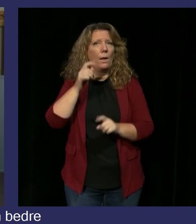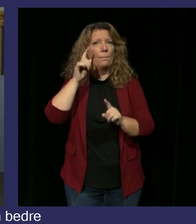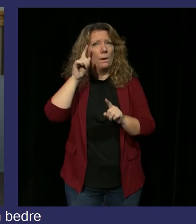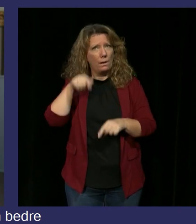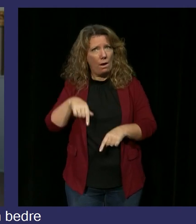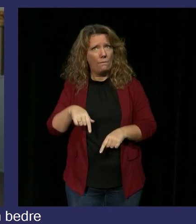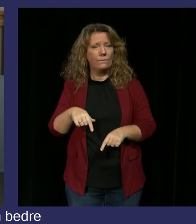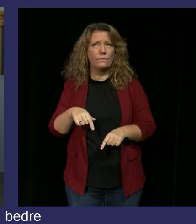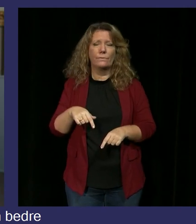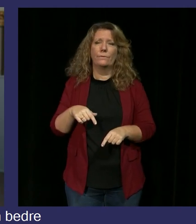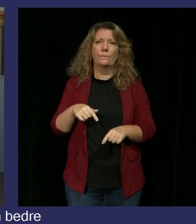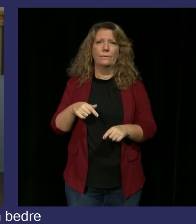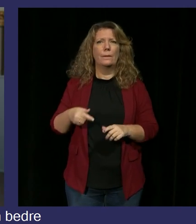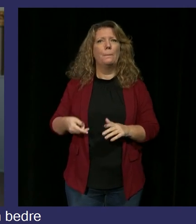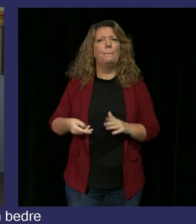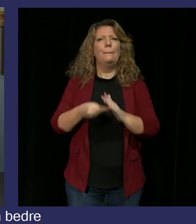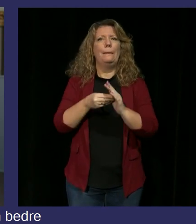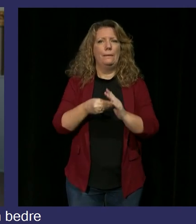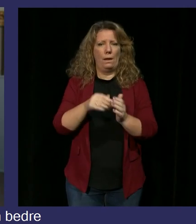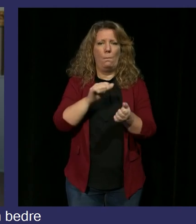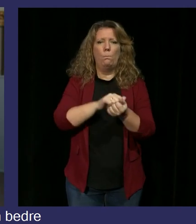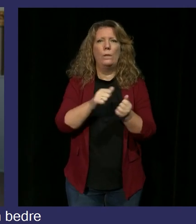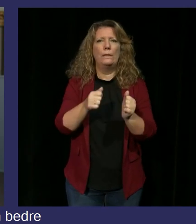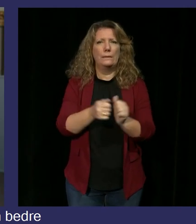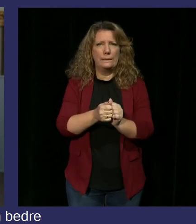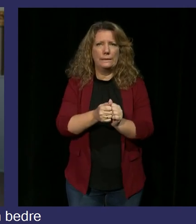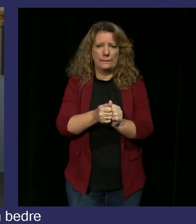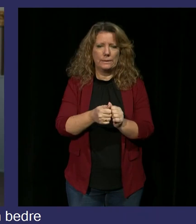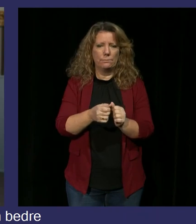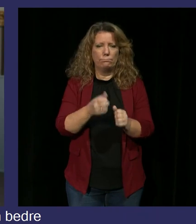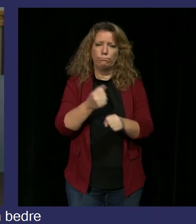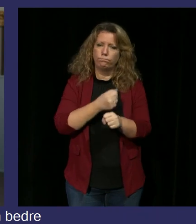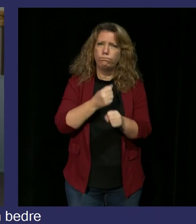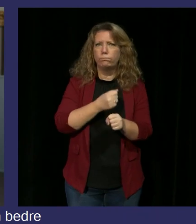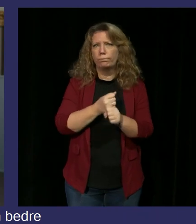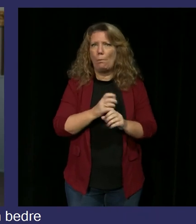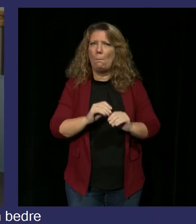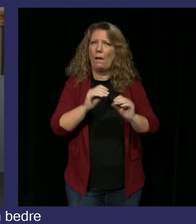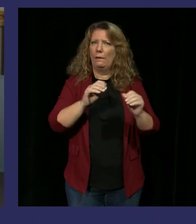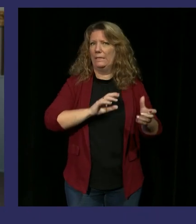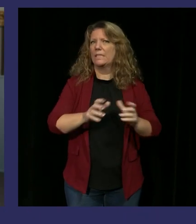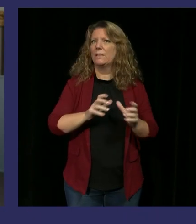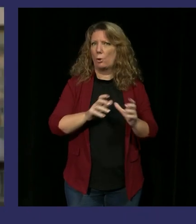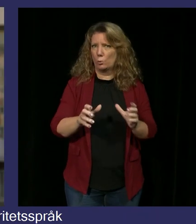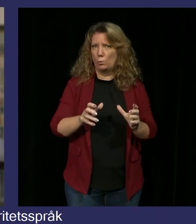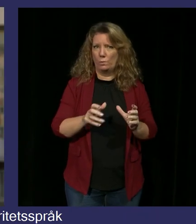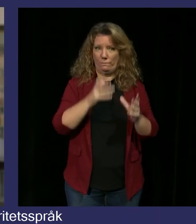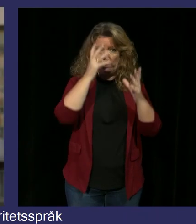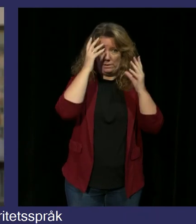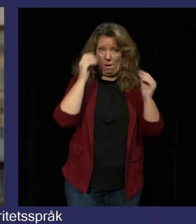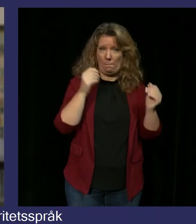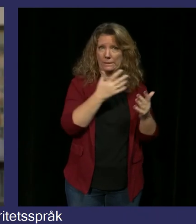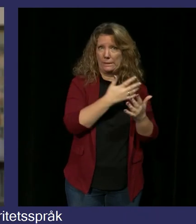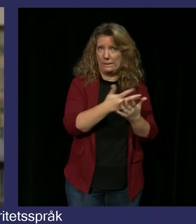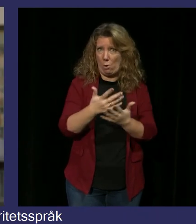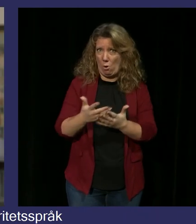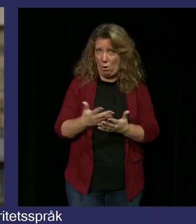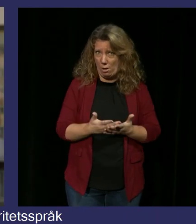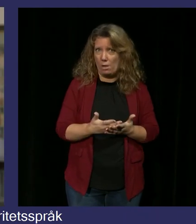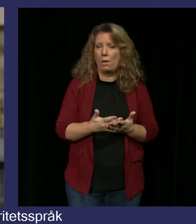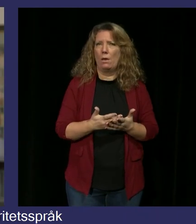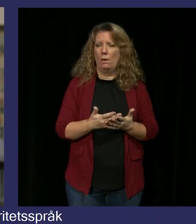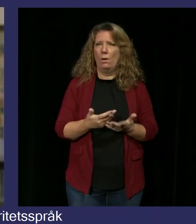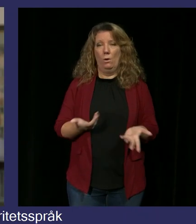for å kunne ja, bidra politisk til en bedre situasjon for de samiske språkene. Jeg synes jo at